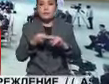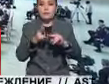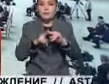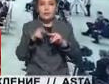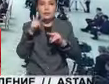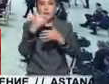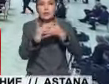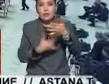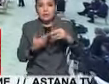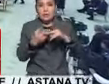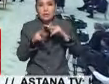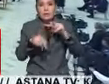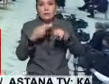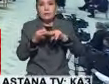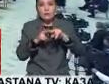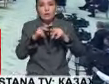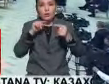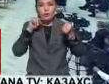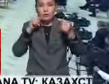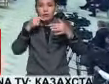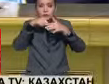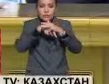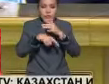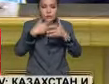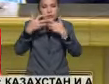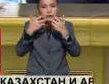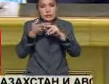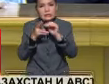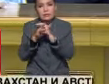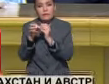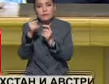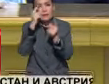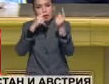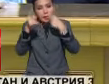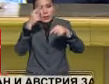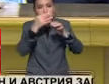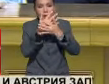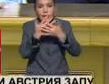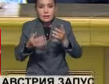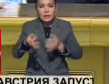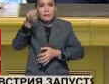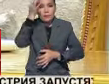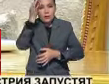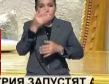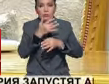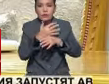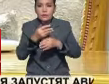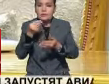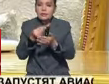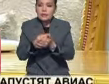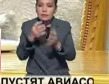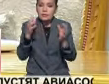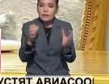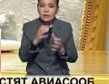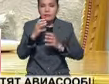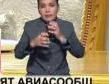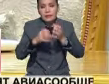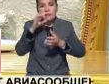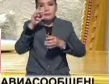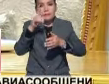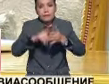Поэзия Махтум Кулиев Раги, глубоко пропитанная гуманистическими идеями, вновь напоминает нам всем о неприходящих ценностях мира, доверия